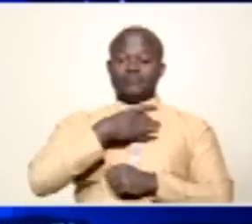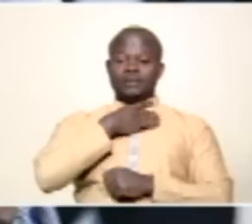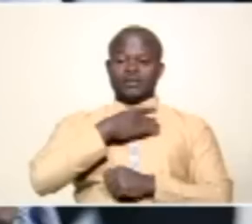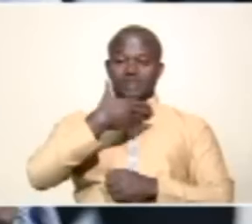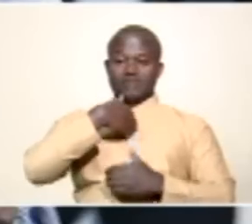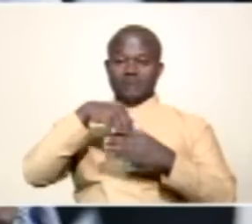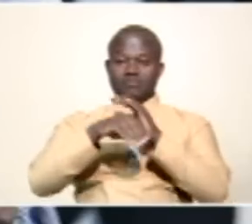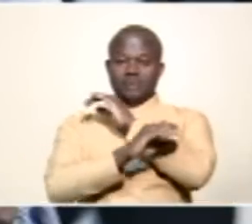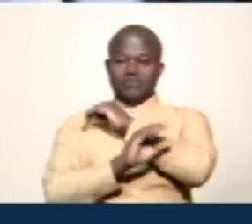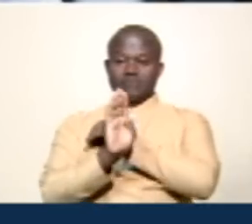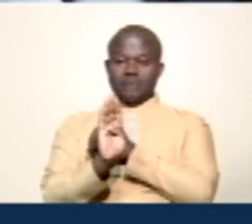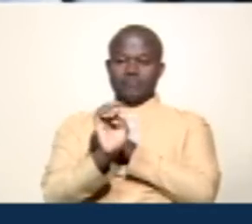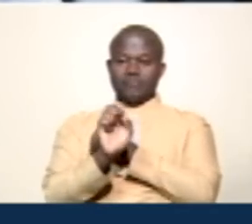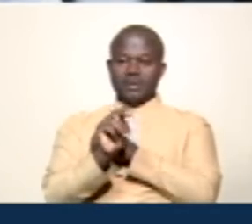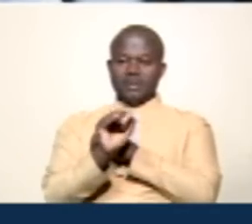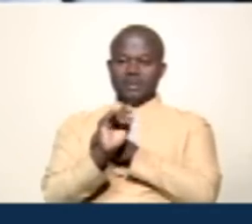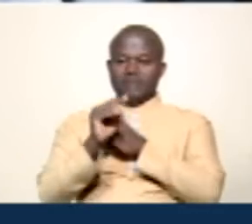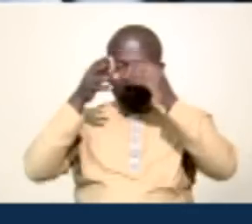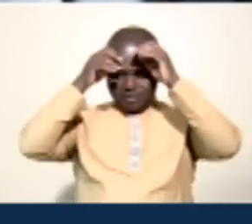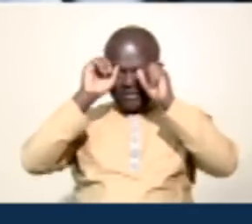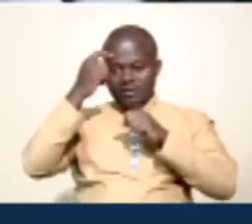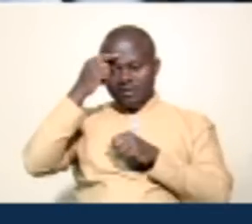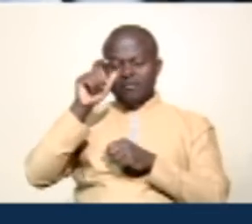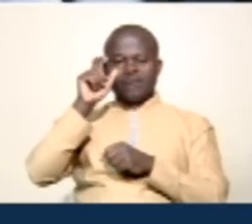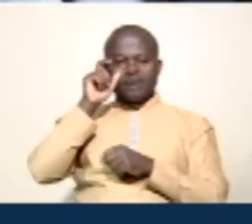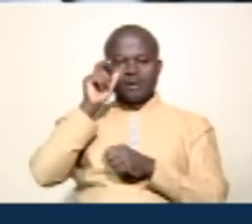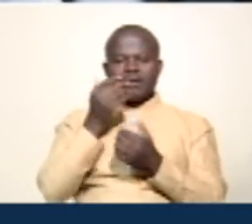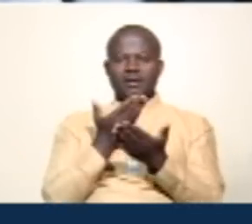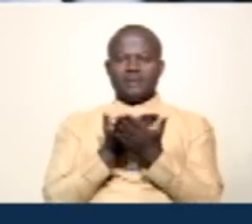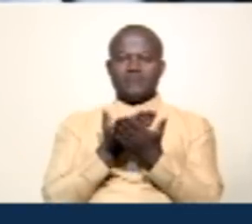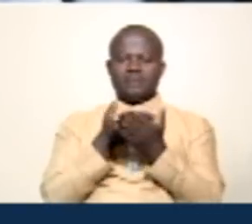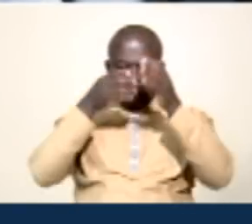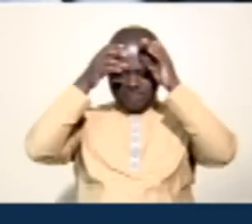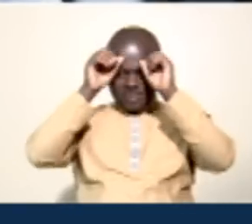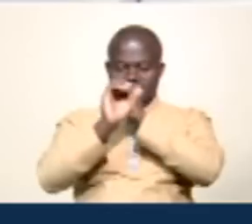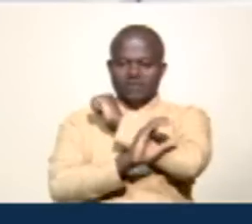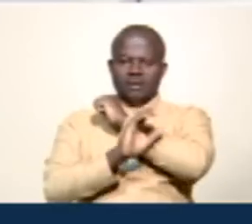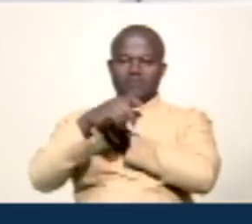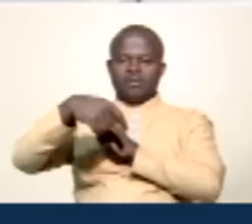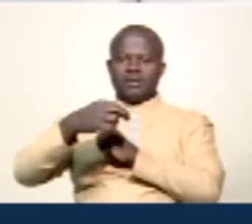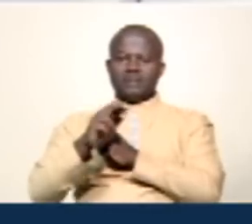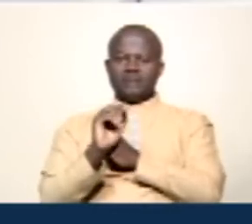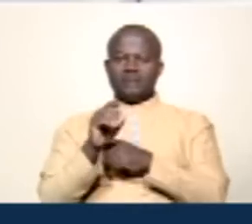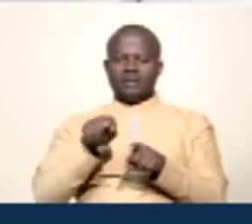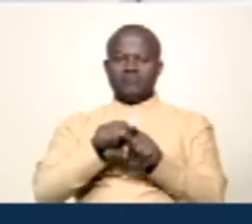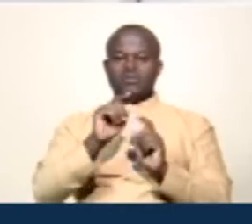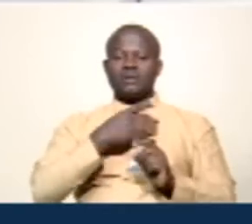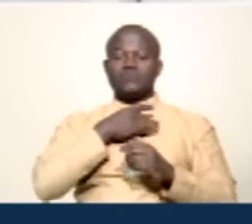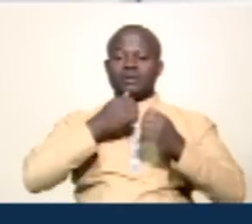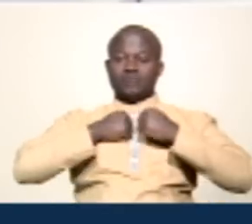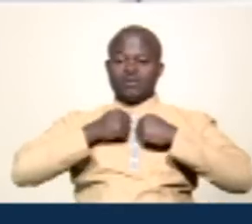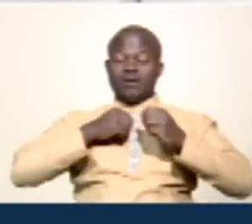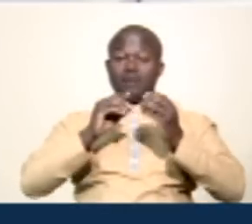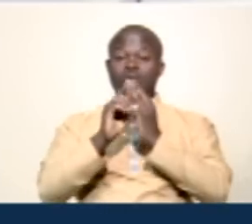mu gihugu cya Benin, Perezida wa Repubulika Paul Kagame yasabye mugenzi we icyo gihugu Patrice Talon nawe kuzasura u Rwanda ku